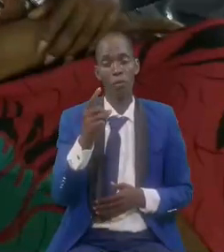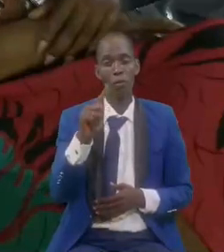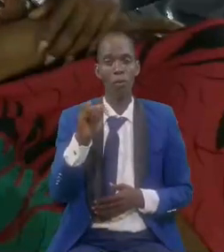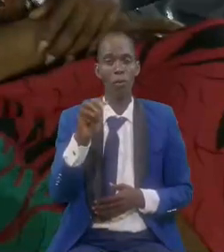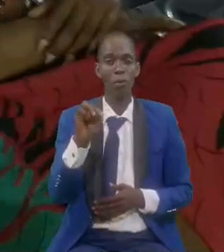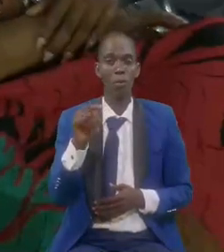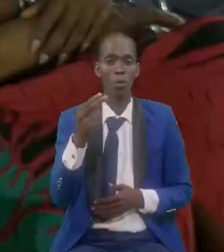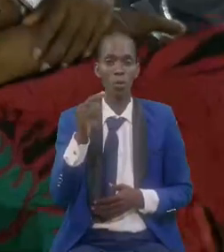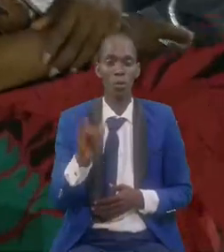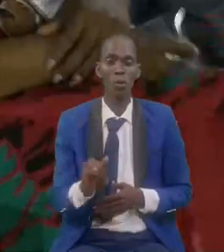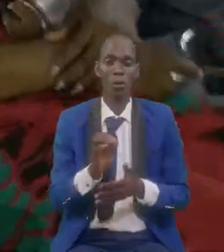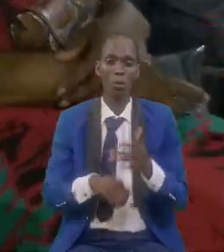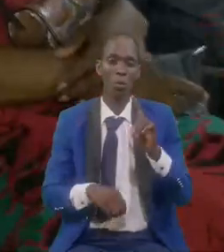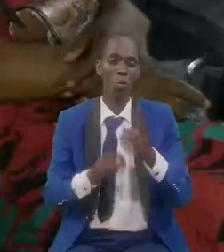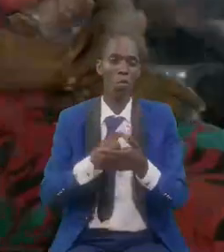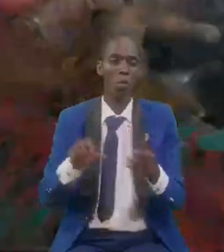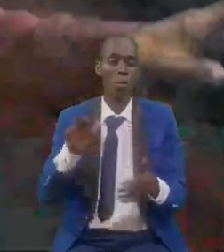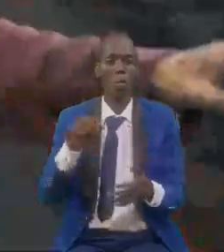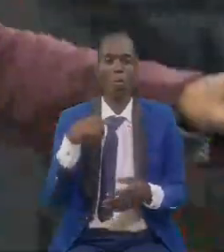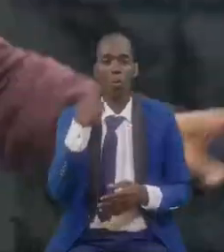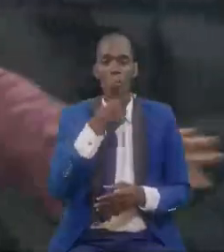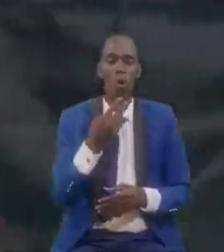1, verset